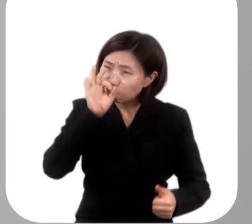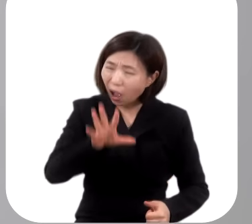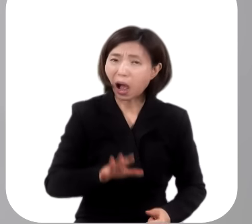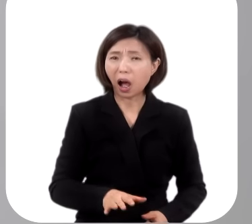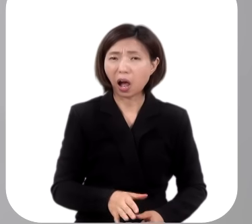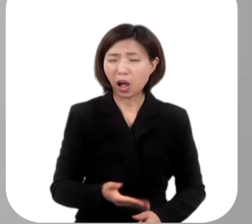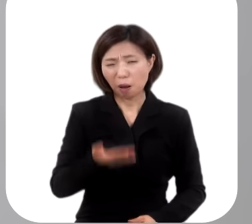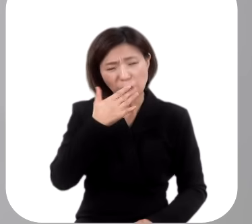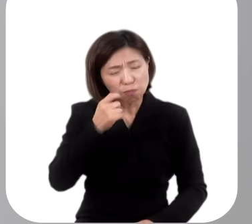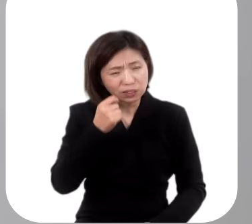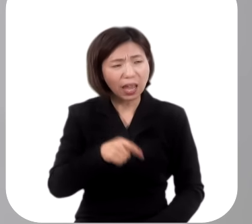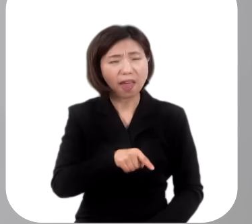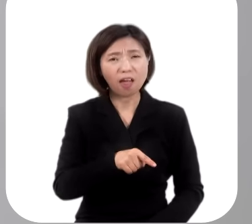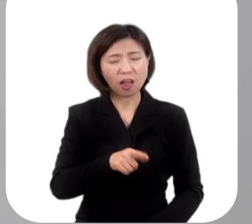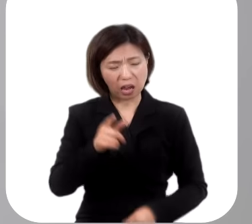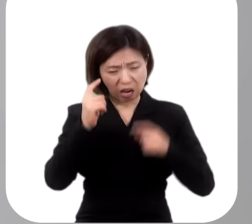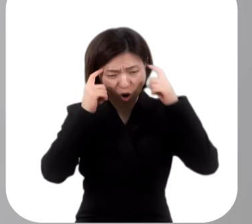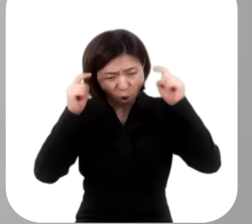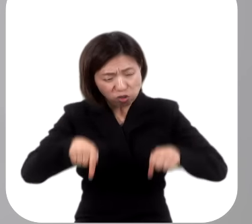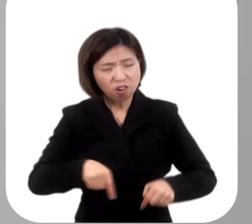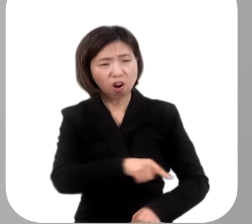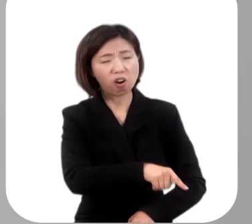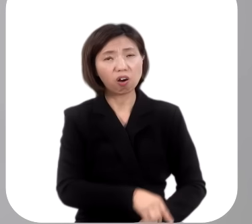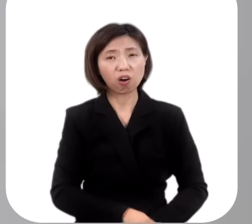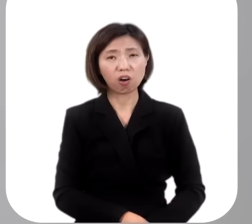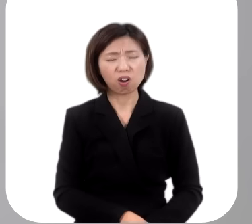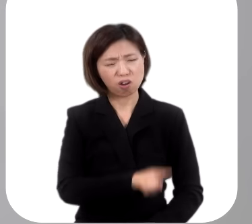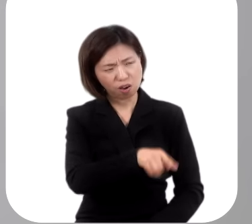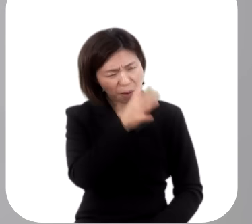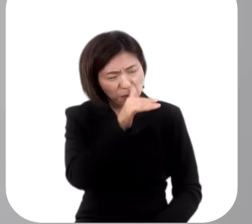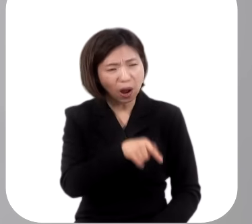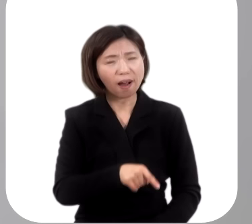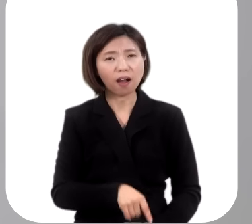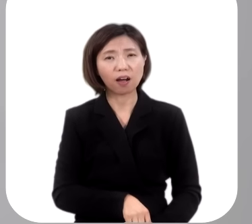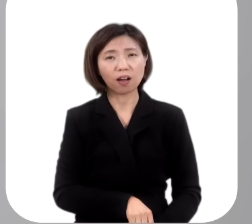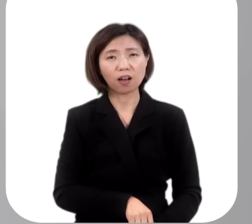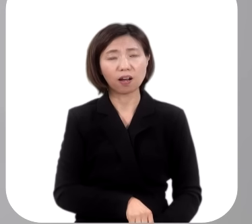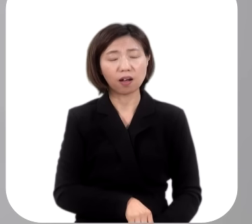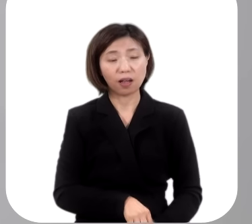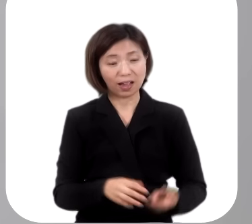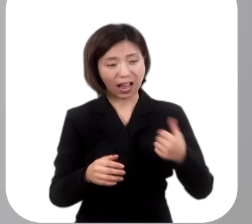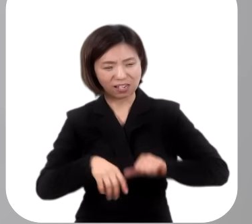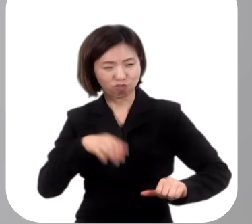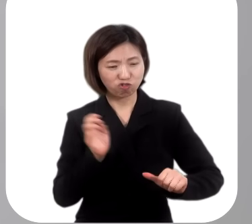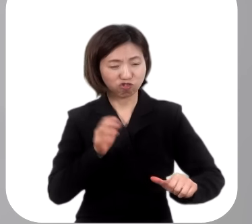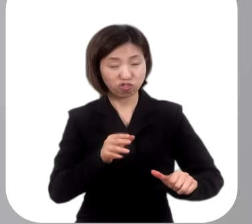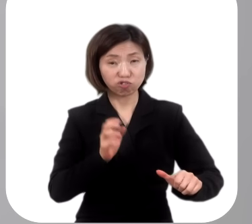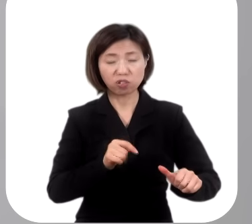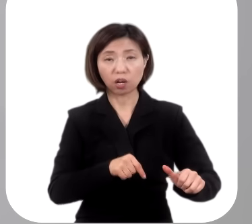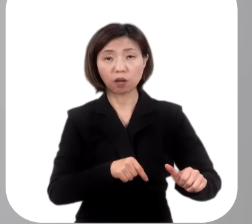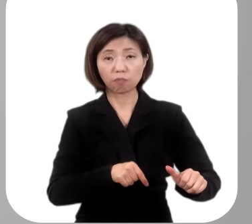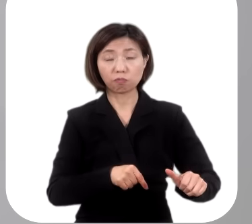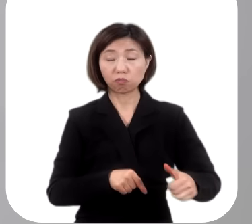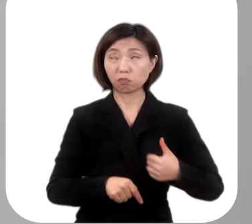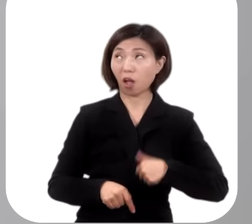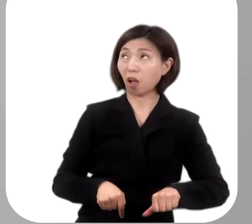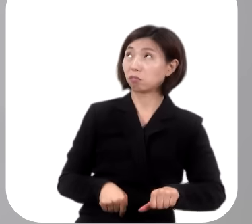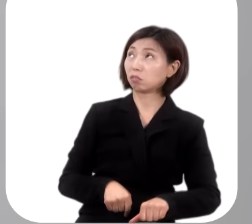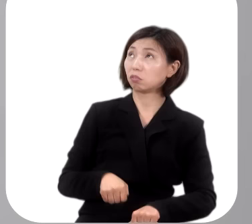풀을 먹나 이 어리석은 놈아 어? 이 바보 같은 놈아 하고 막 야단을